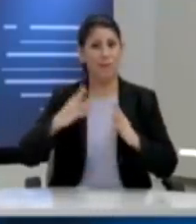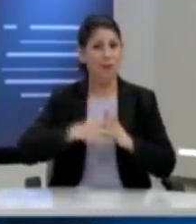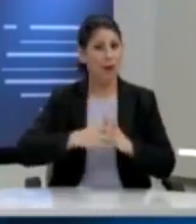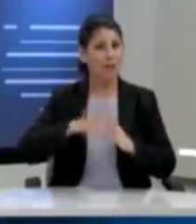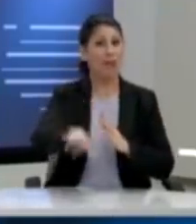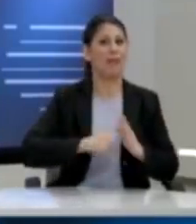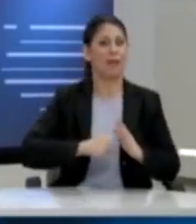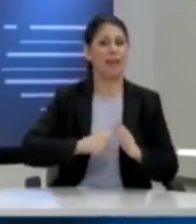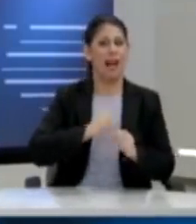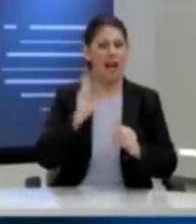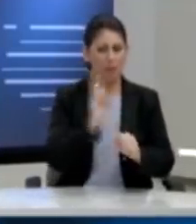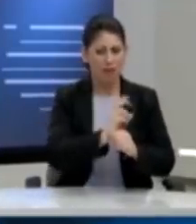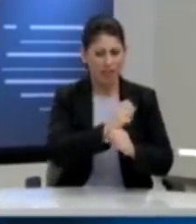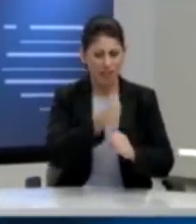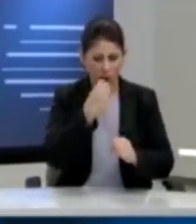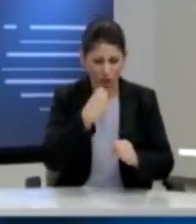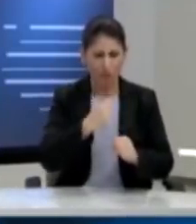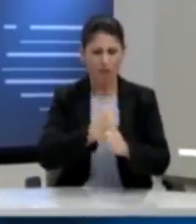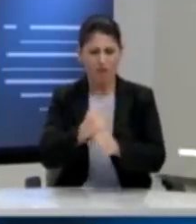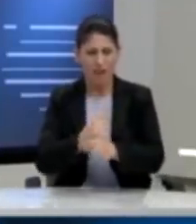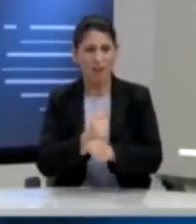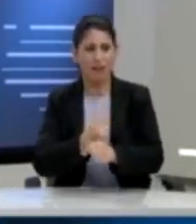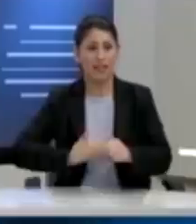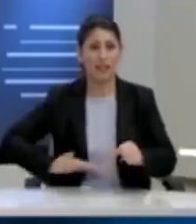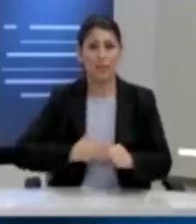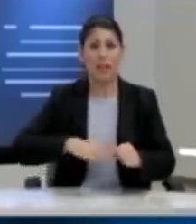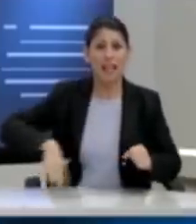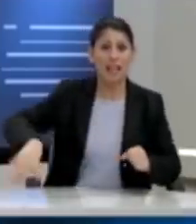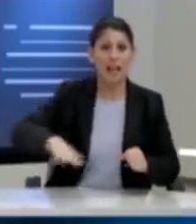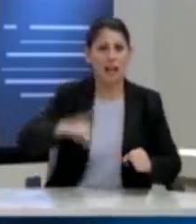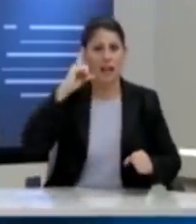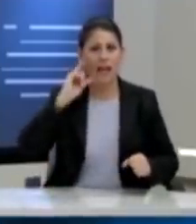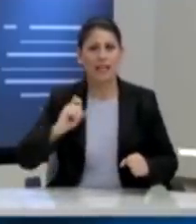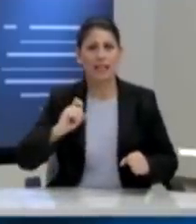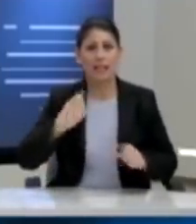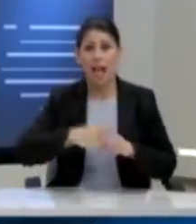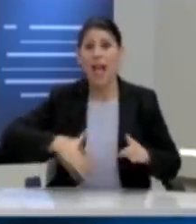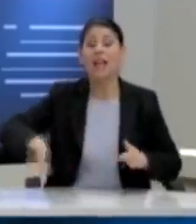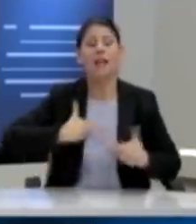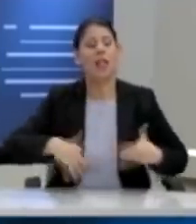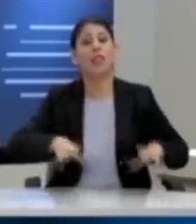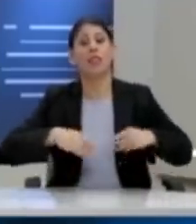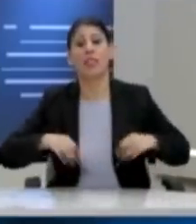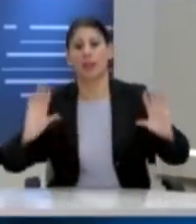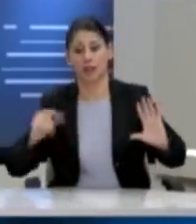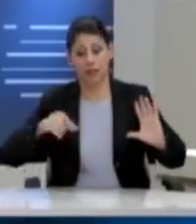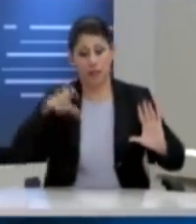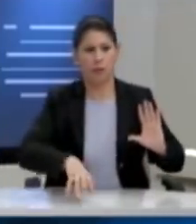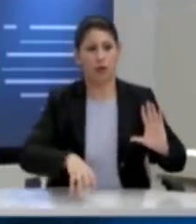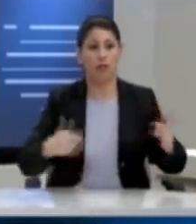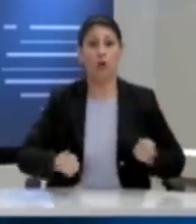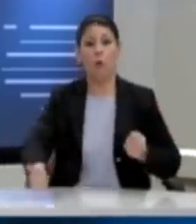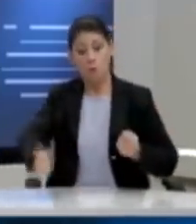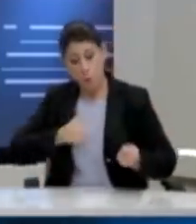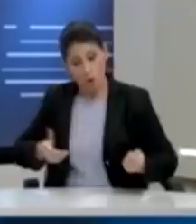Αποθήκες τροφίμων. Φάρμακα για να μην πεινάσει ο λαός. Αλλά να ξέρετε ο λαός δεν θα τα δεχτεί αυτά. Και σε τέτοια περίοδο. Θα το